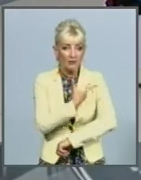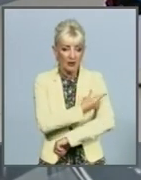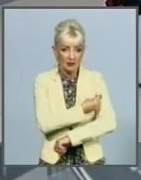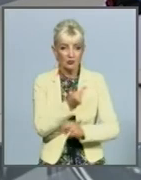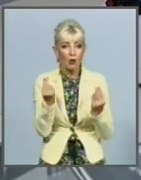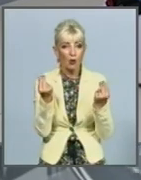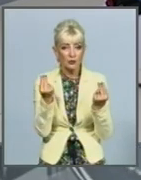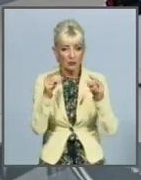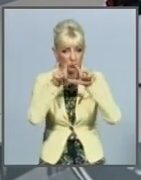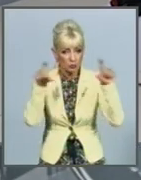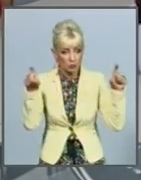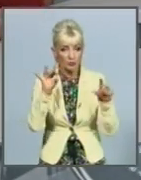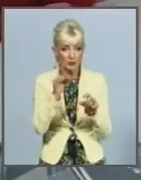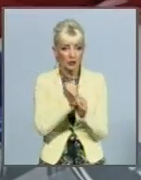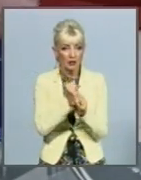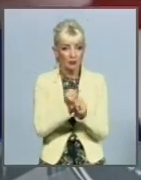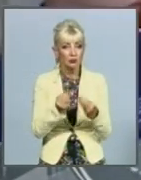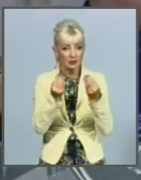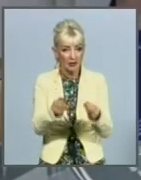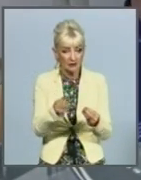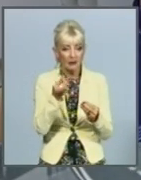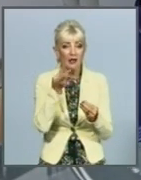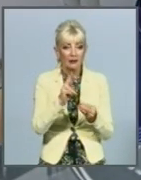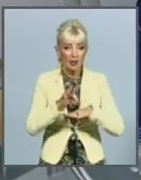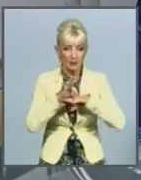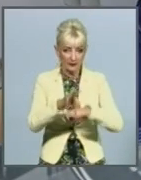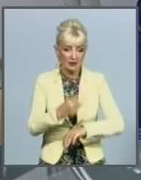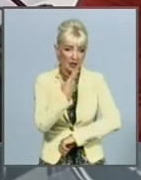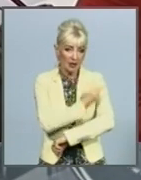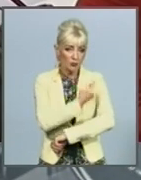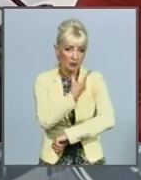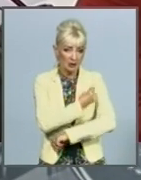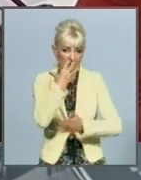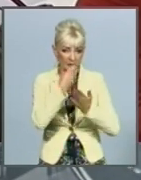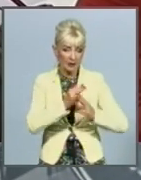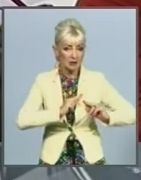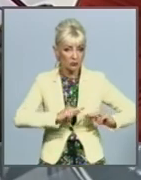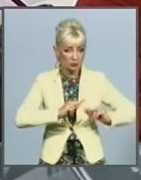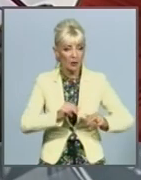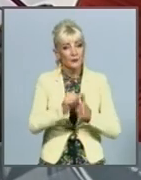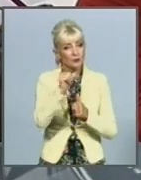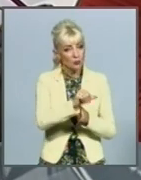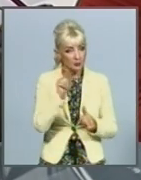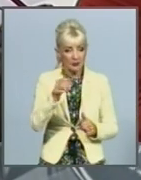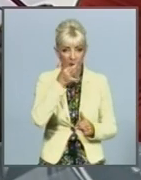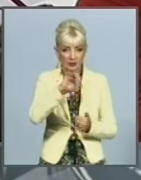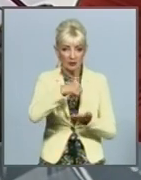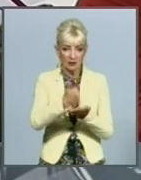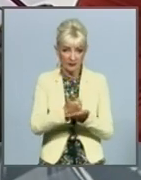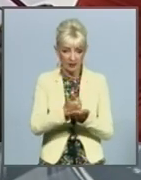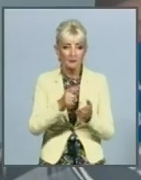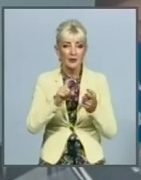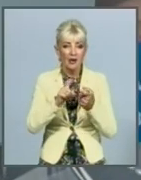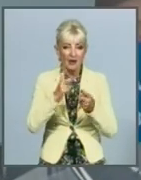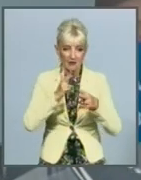комерційними структурами та роботодавцями для проведення імунізації своїх співробітників. Крім того, зазначив головний епідеміолог